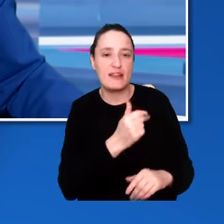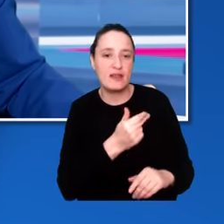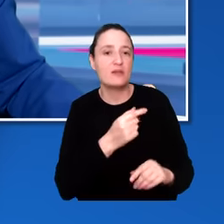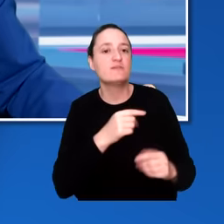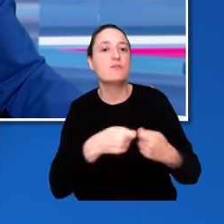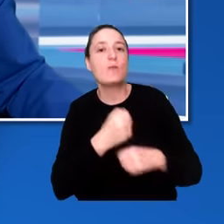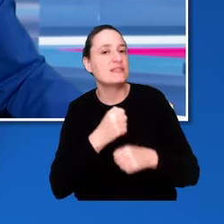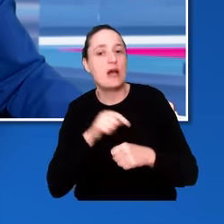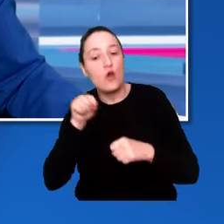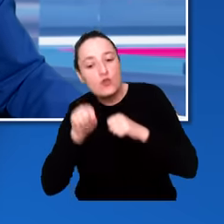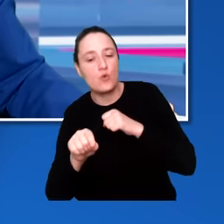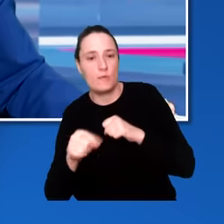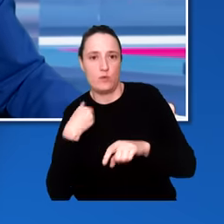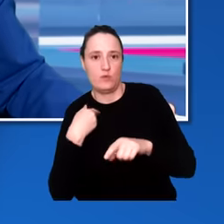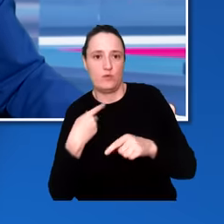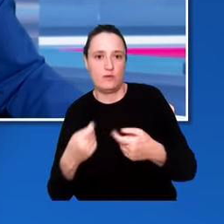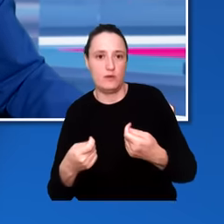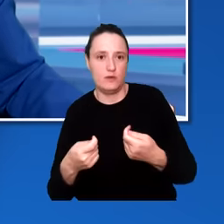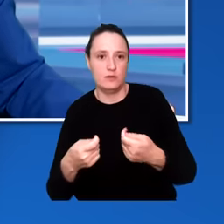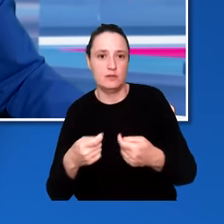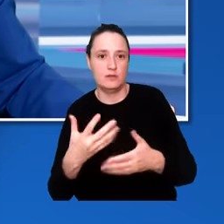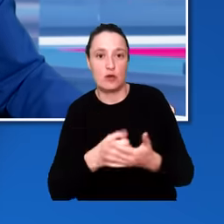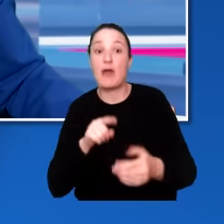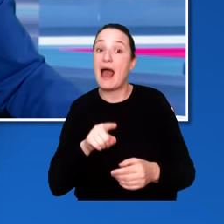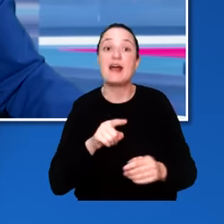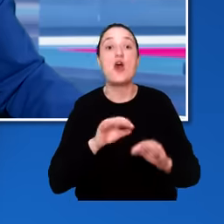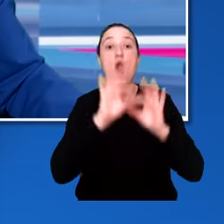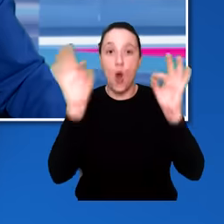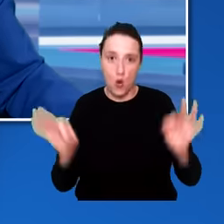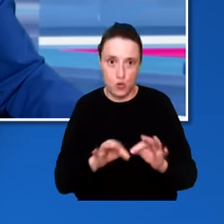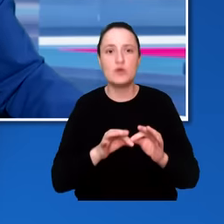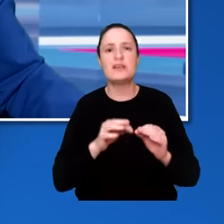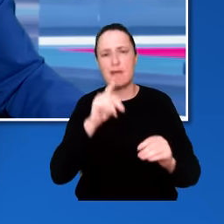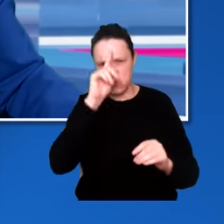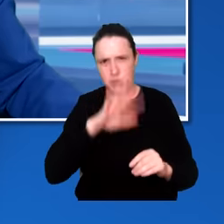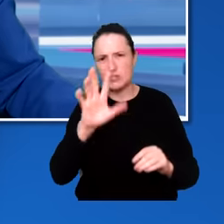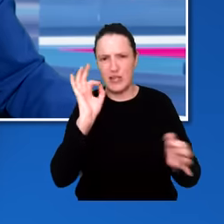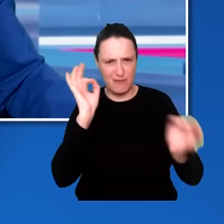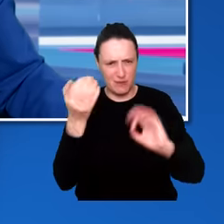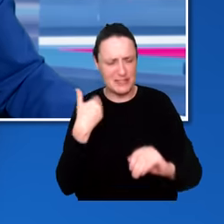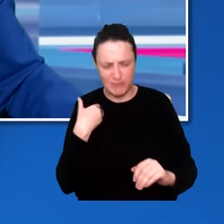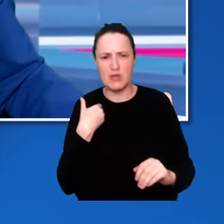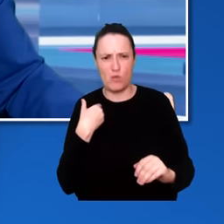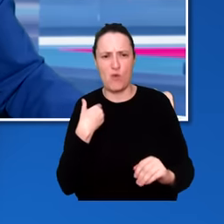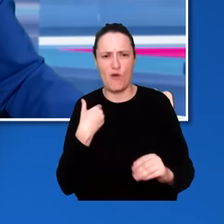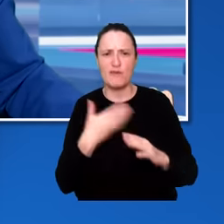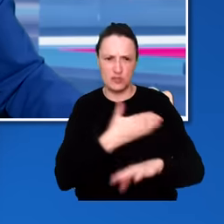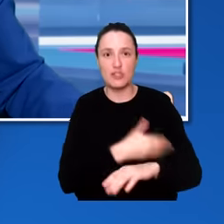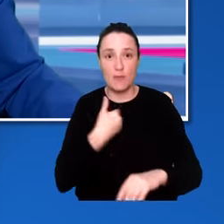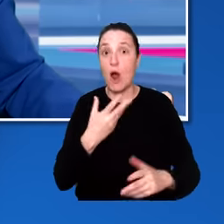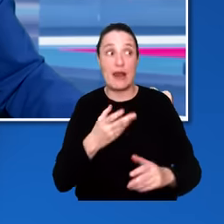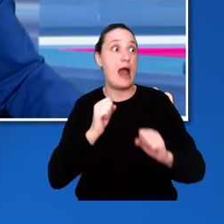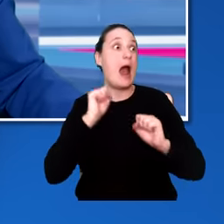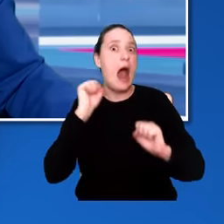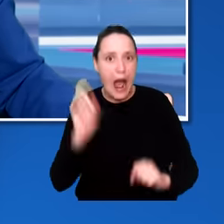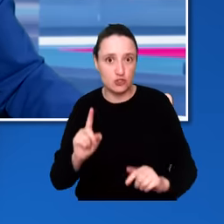zatrudniony. Informacja o tym, że zarabiał bardzo dużo na Orlenie, była publiczną. Już to się pojawiało gdzieś. Natomiast to, że aż tyle i to,